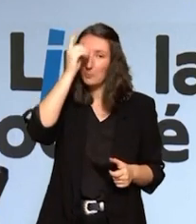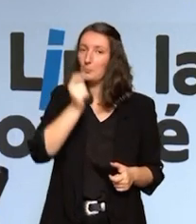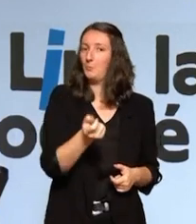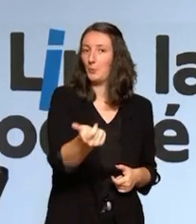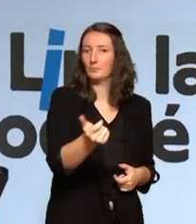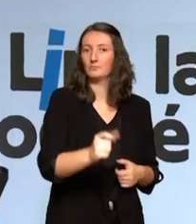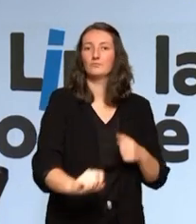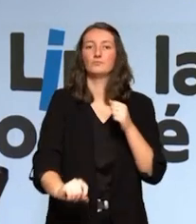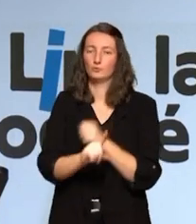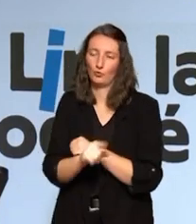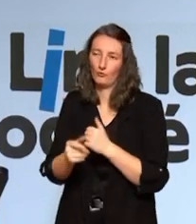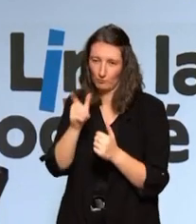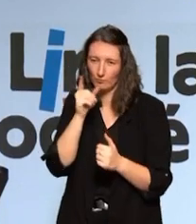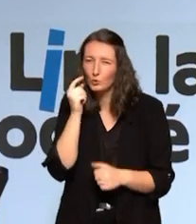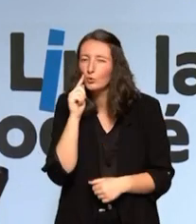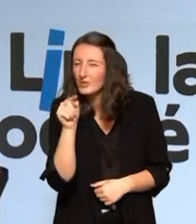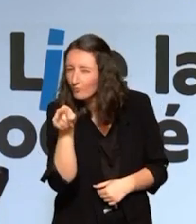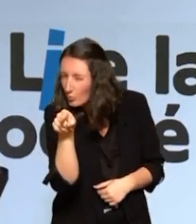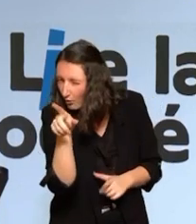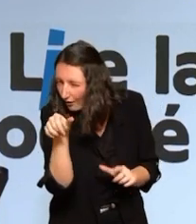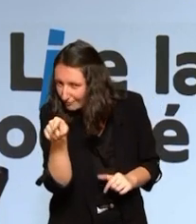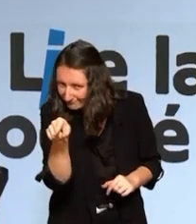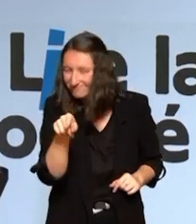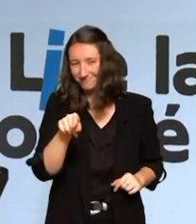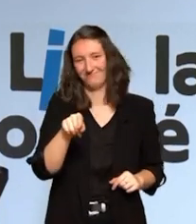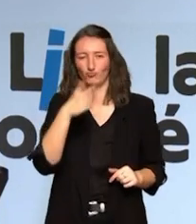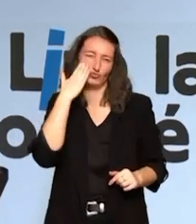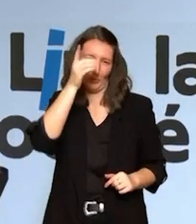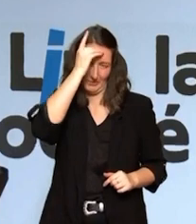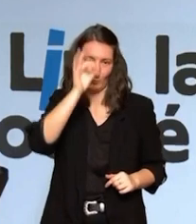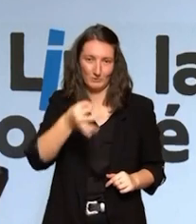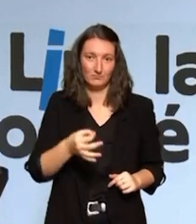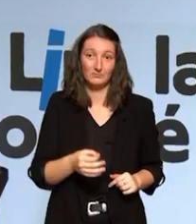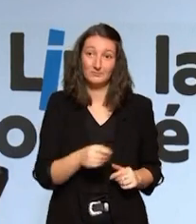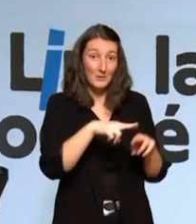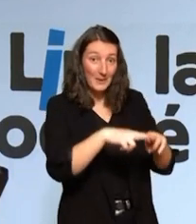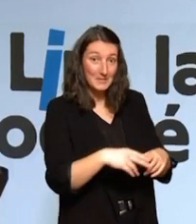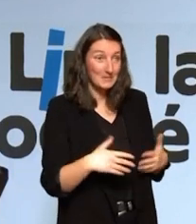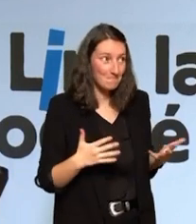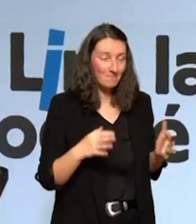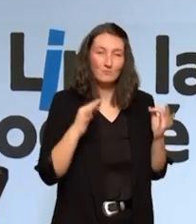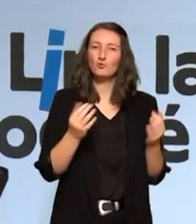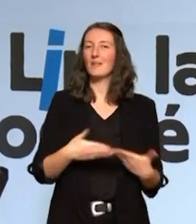Sylvain Maillard, que je remercie de sa présence, mais ça n'a pas d'importance. Vous allez